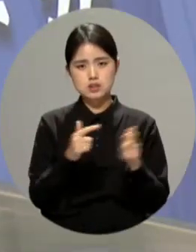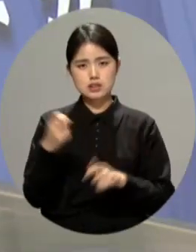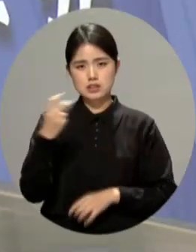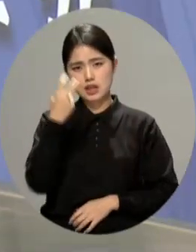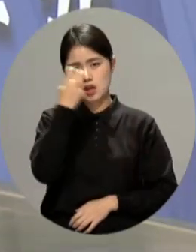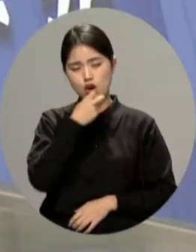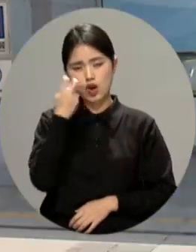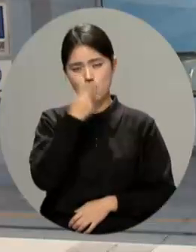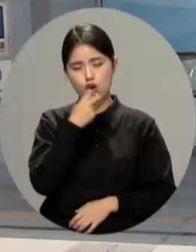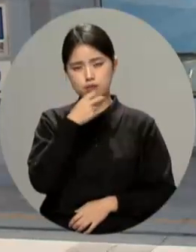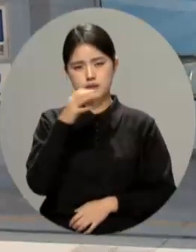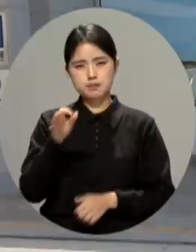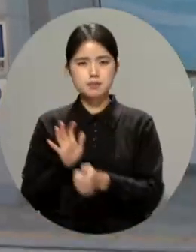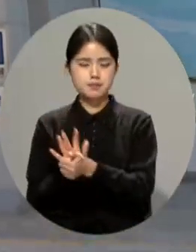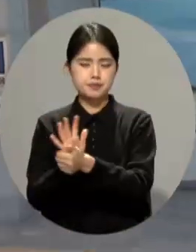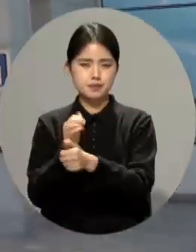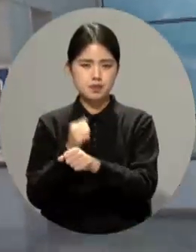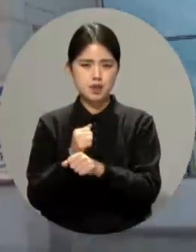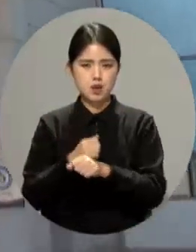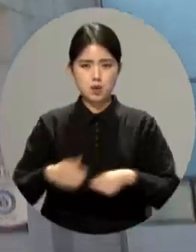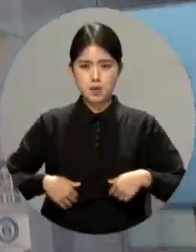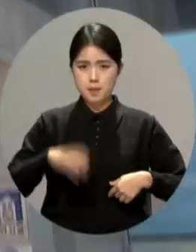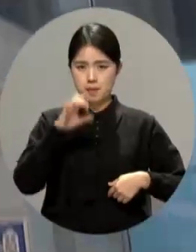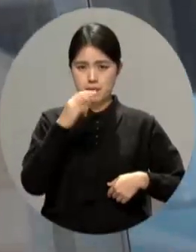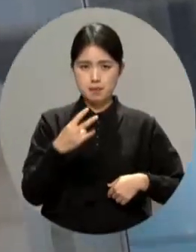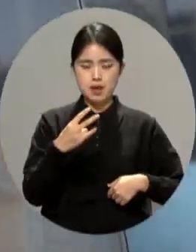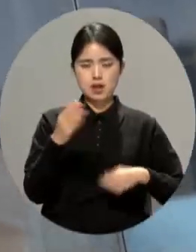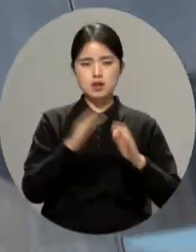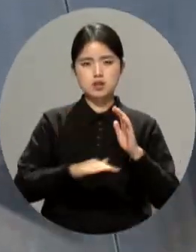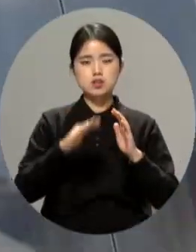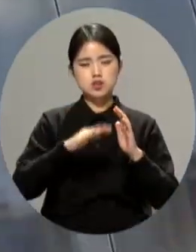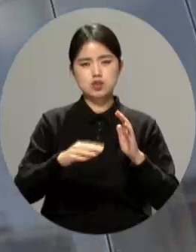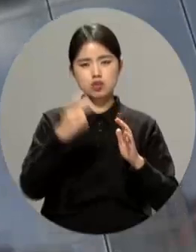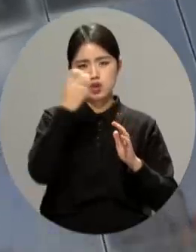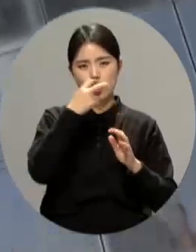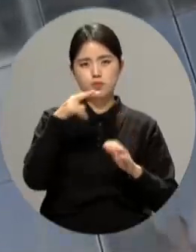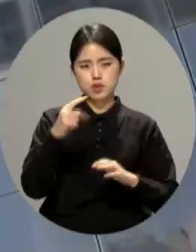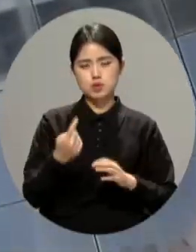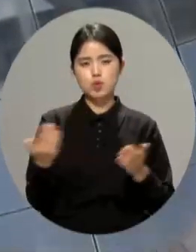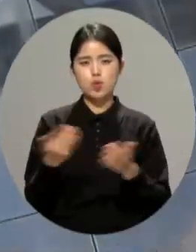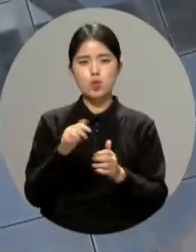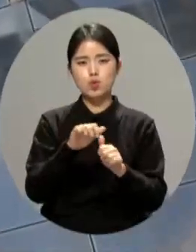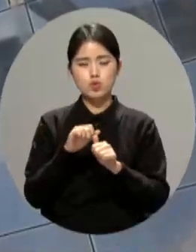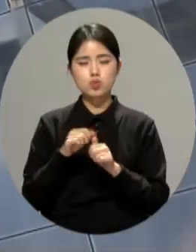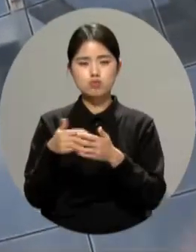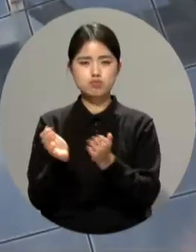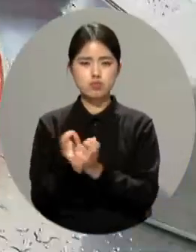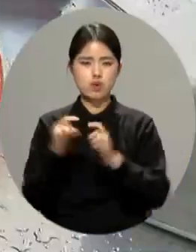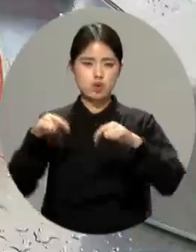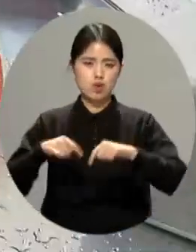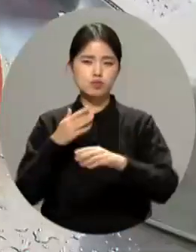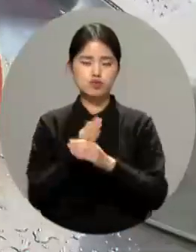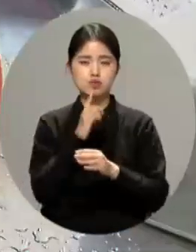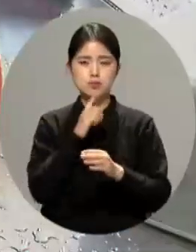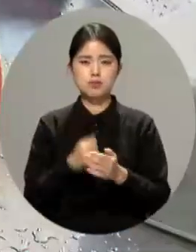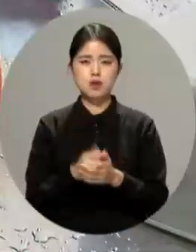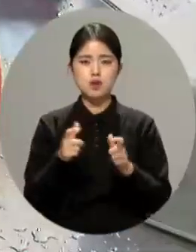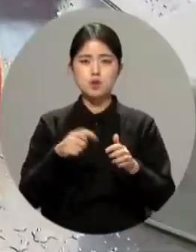비용까지 지원하기로 했으며 PET CT 정기검진도 고용노동부와 협의 중이라고 밝혔습니다. 또